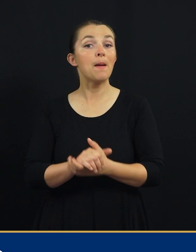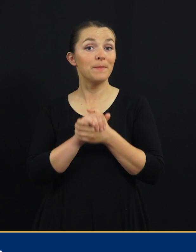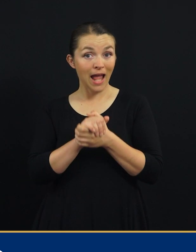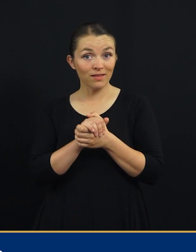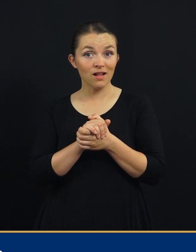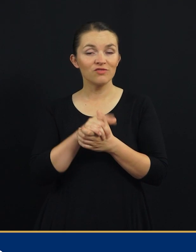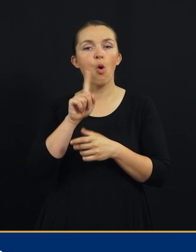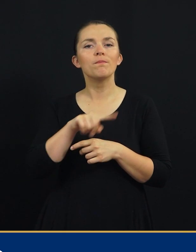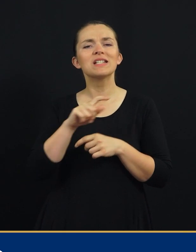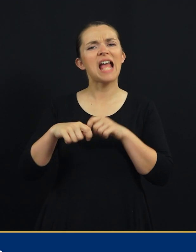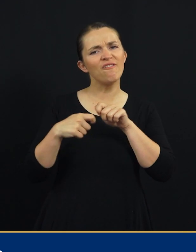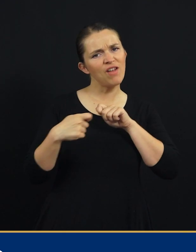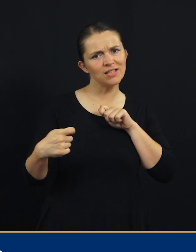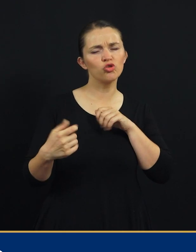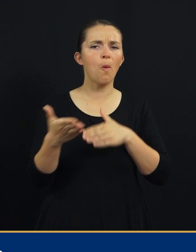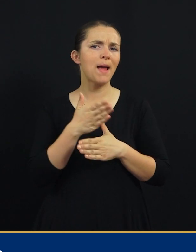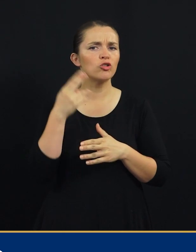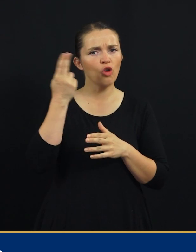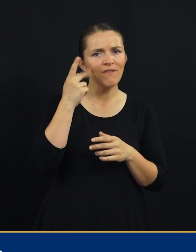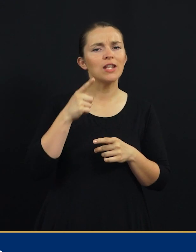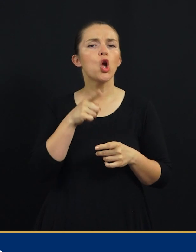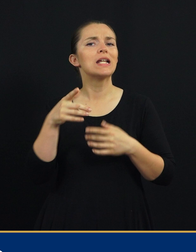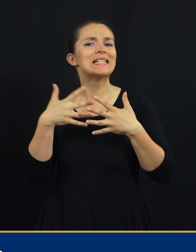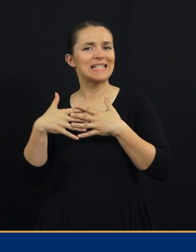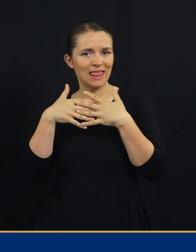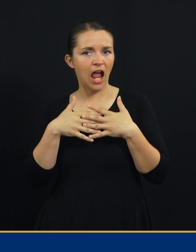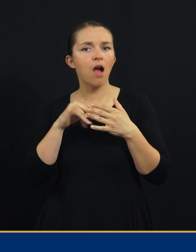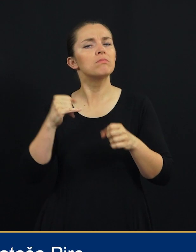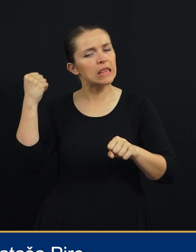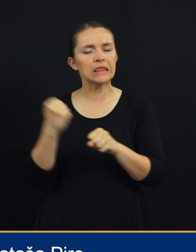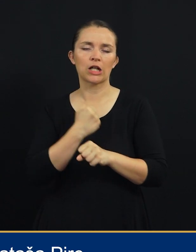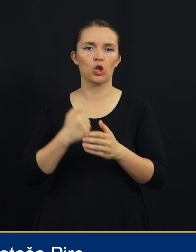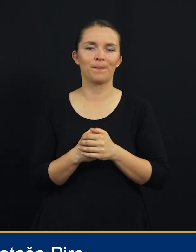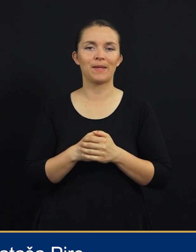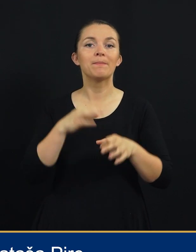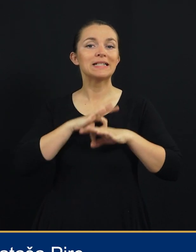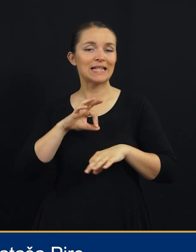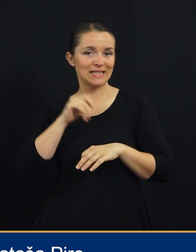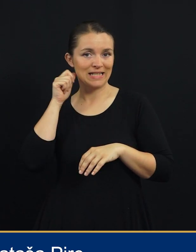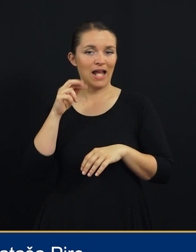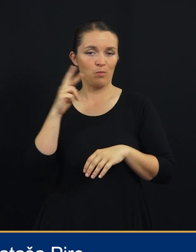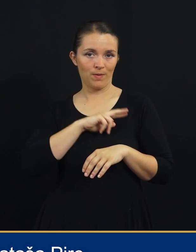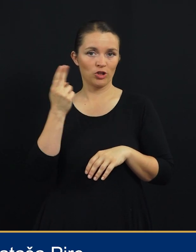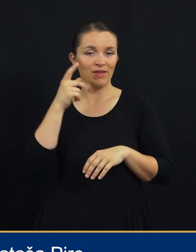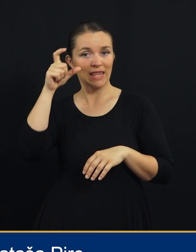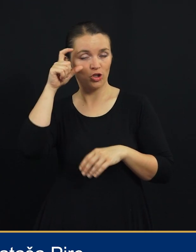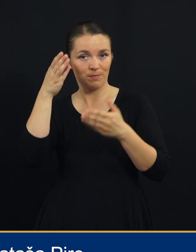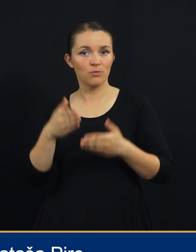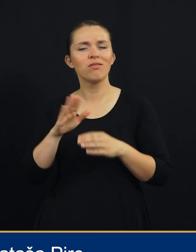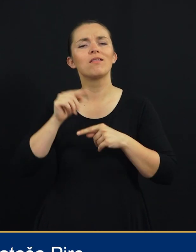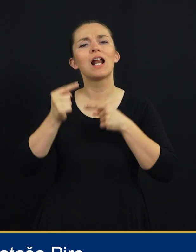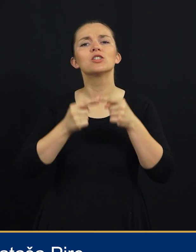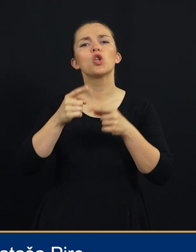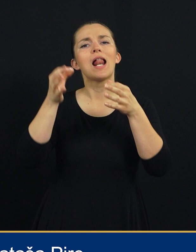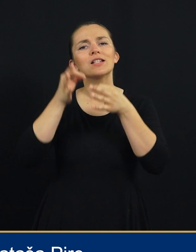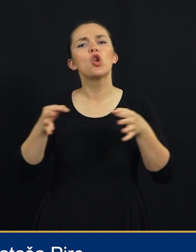Prijateljstvo in zavezništvo med Slovenijo in ZDA je trdno. Predsednica Republike Slovenije Nataša Pirc Musar je na